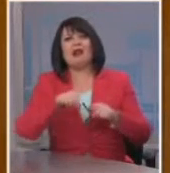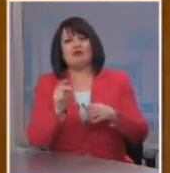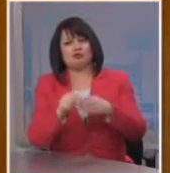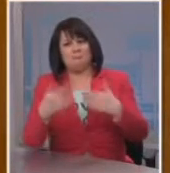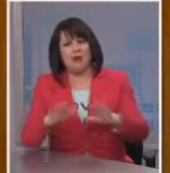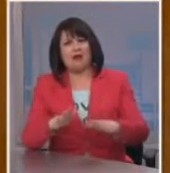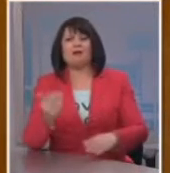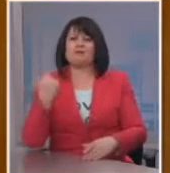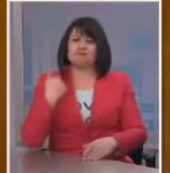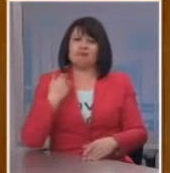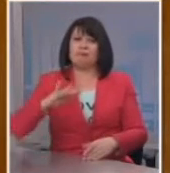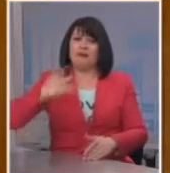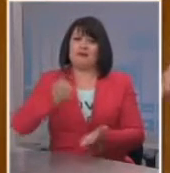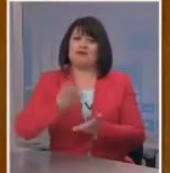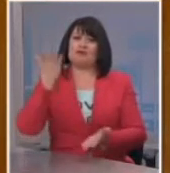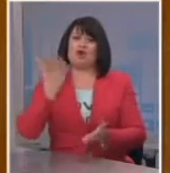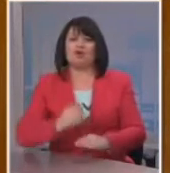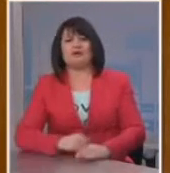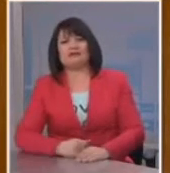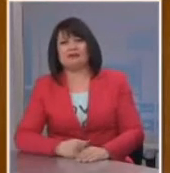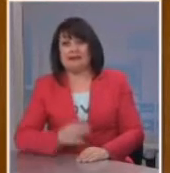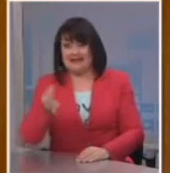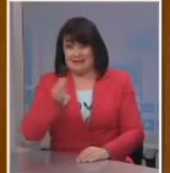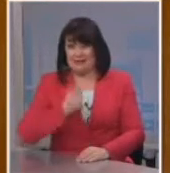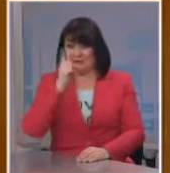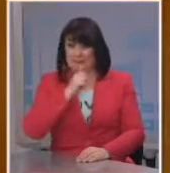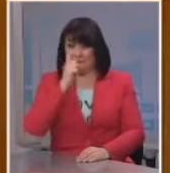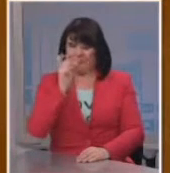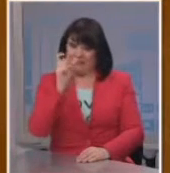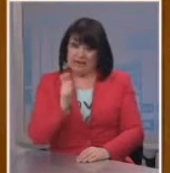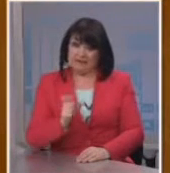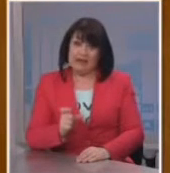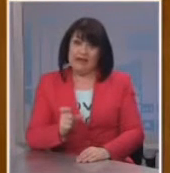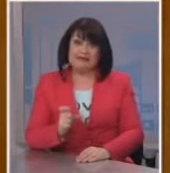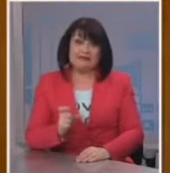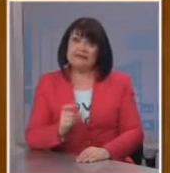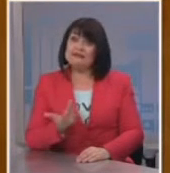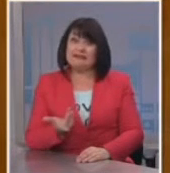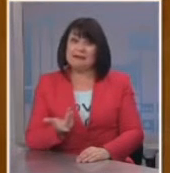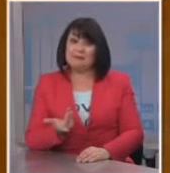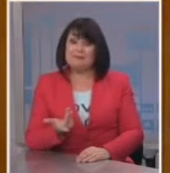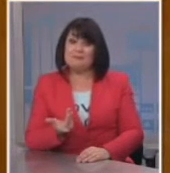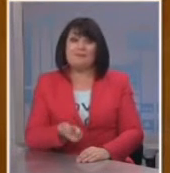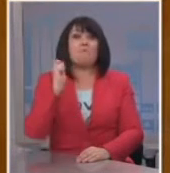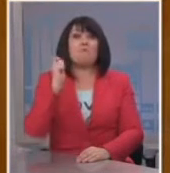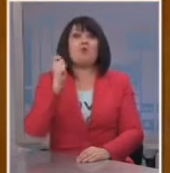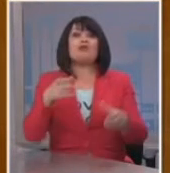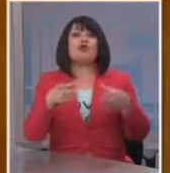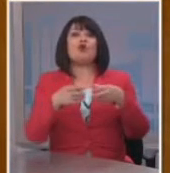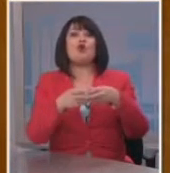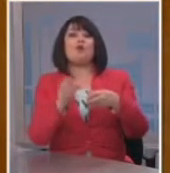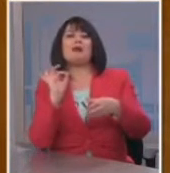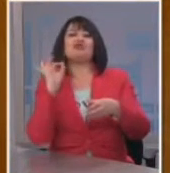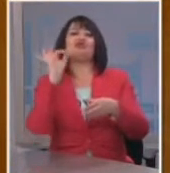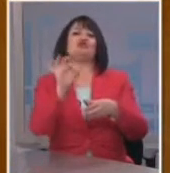ψήφισε. Αυτό που ονομάζεται ψέματα, κύριε Μητσοτάκη, ήταν στόχοι ενός πολιτικού κόμματος.